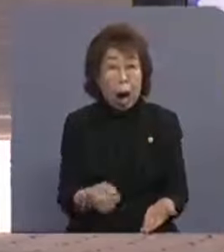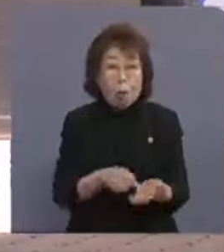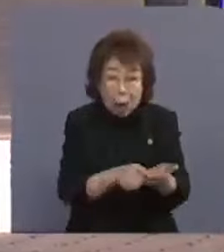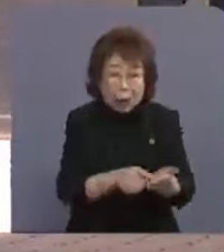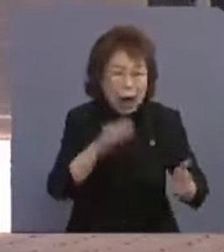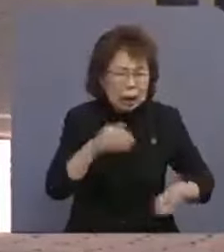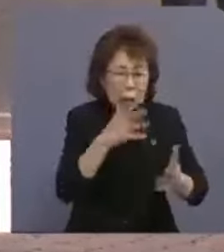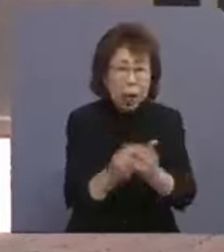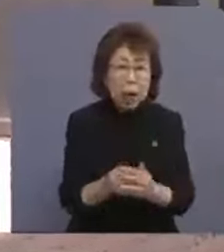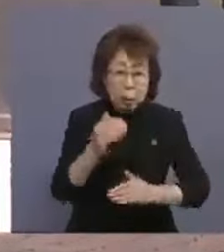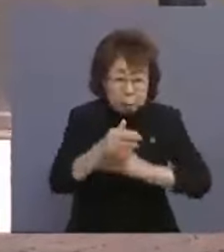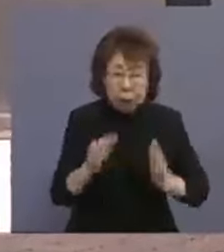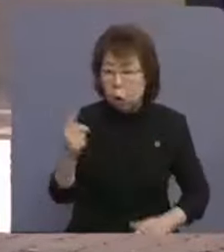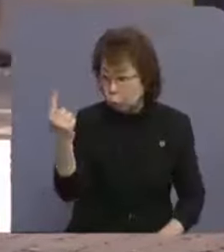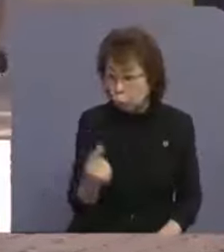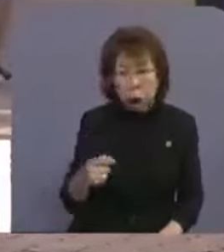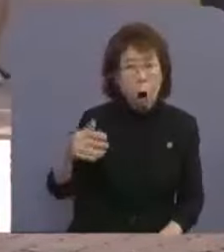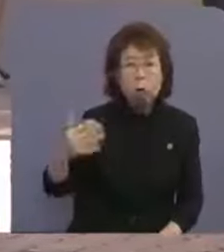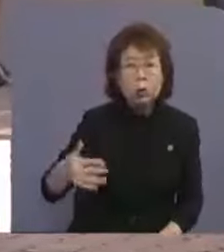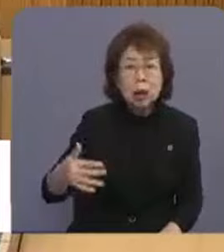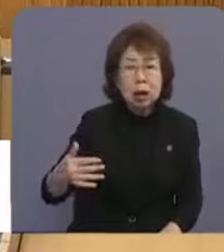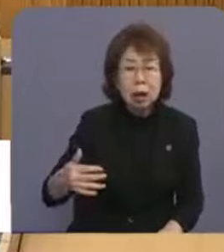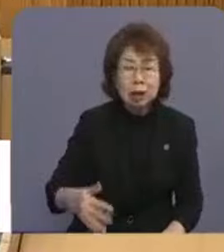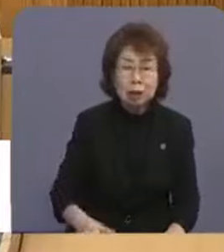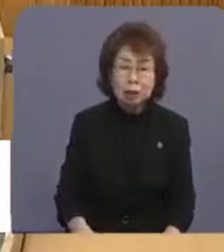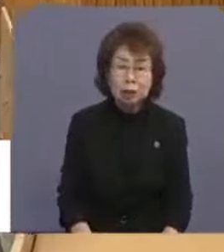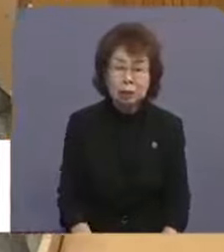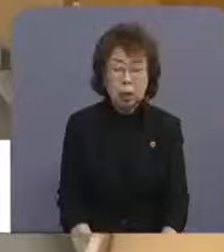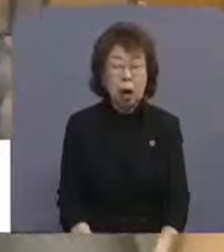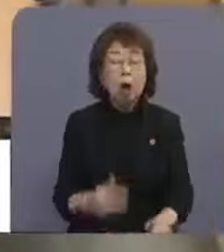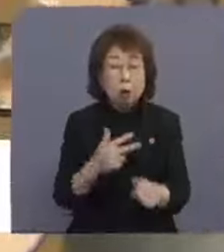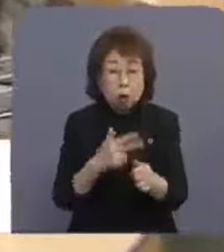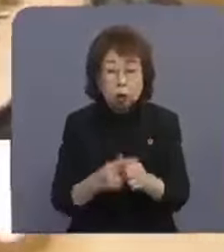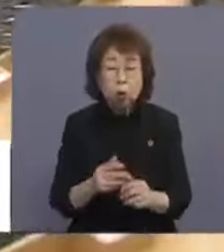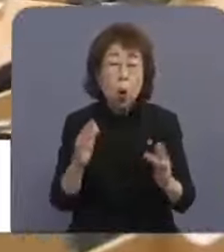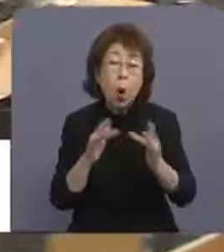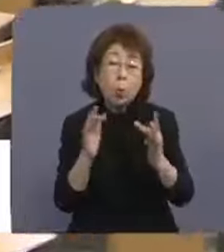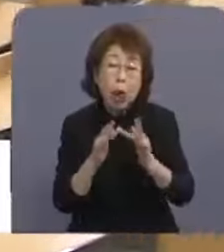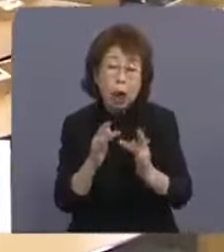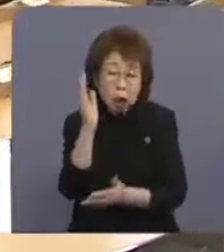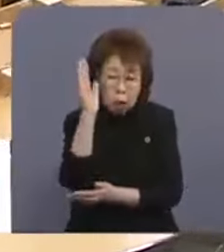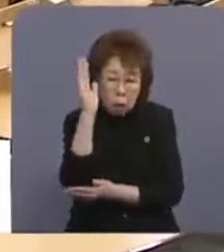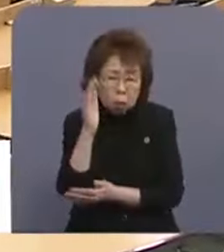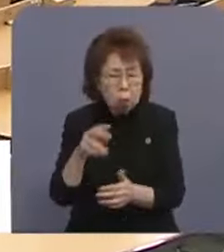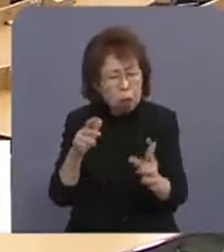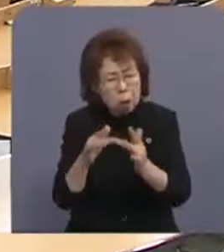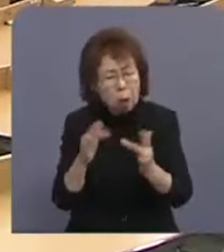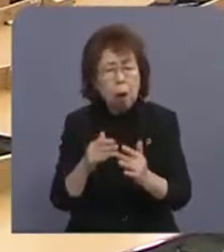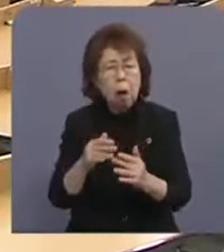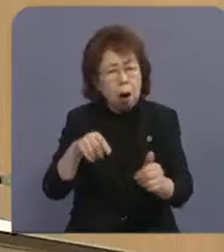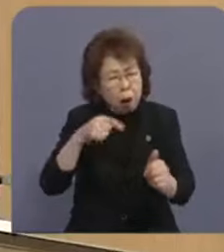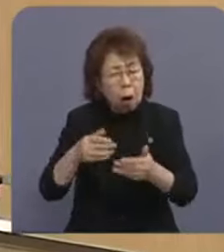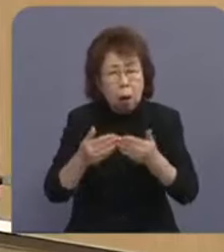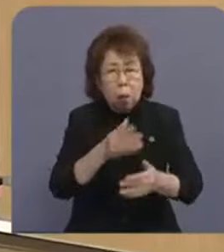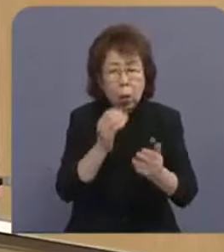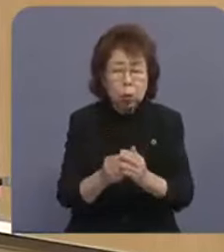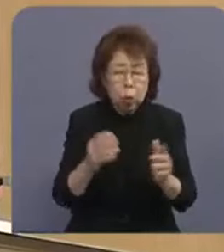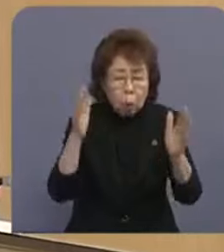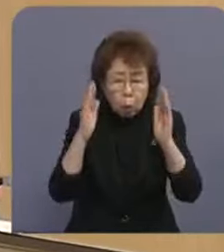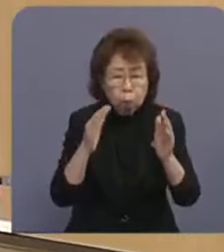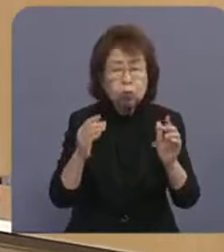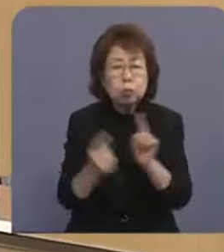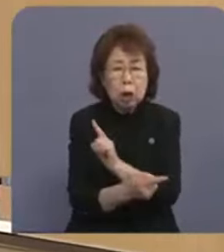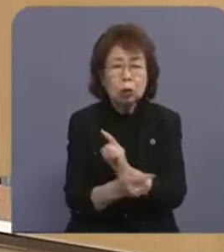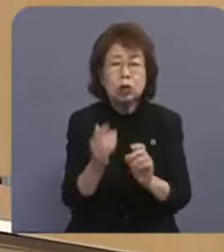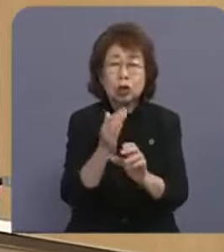대부분이 교실로 돌아오지 않고 있습니다. 교수들은 온라인 동영상 강의를 올리는 것으로 수업을 대체하고